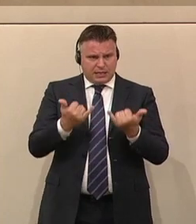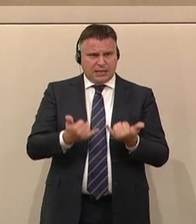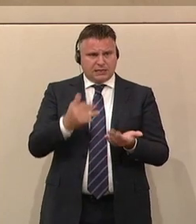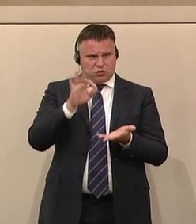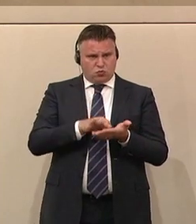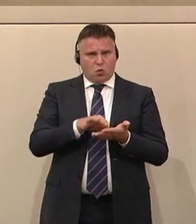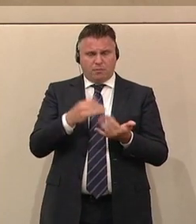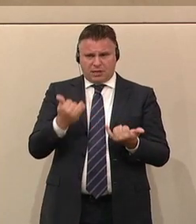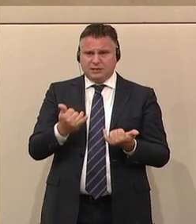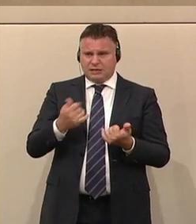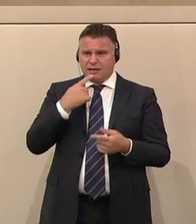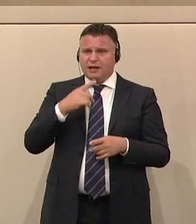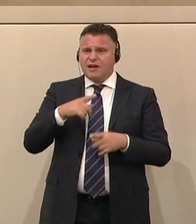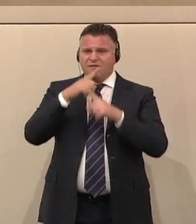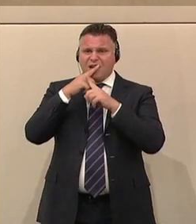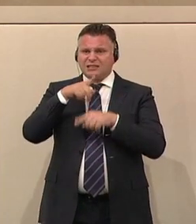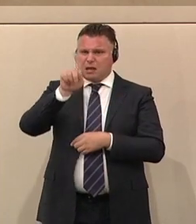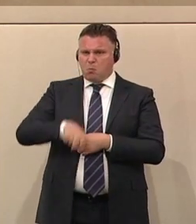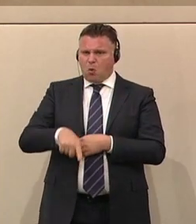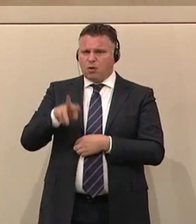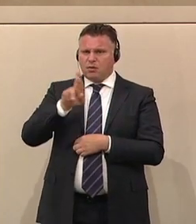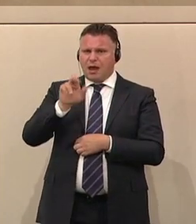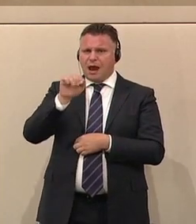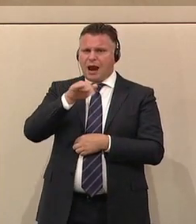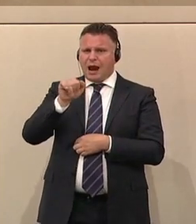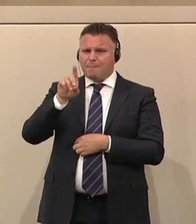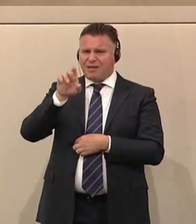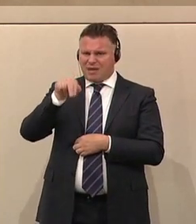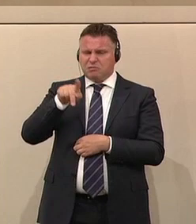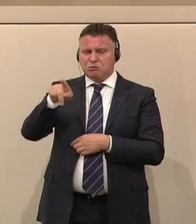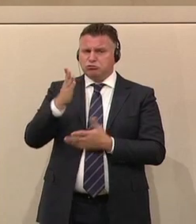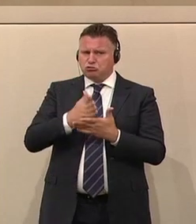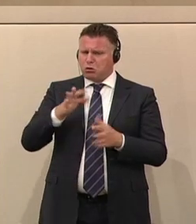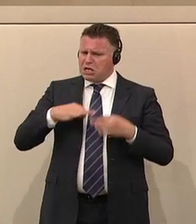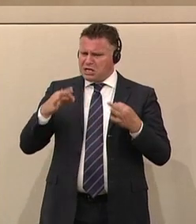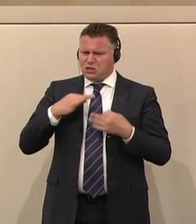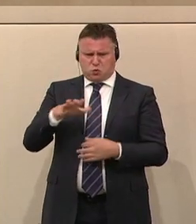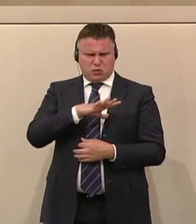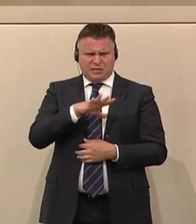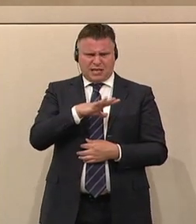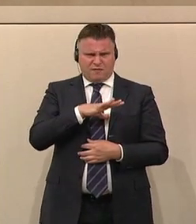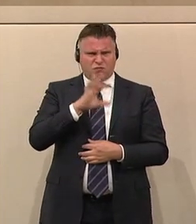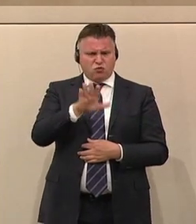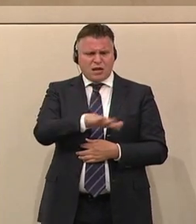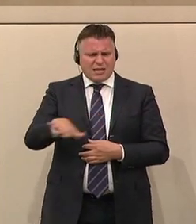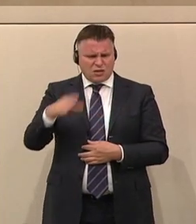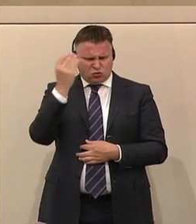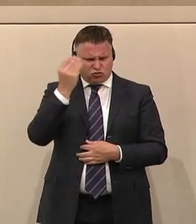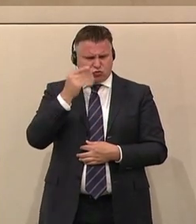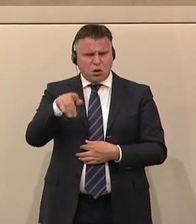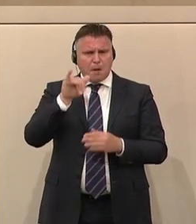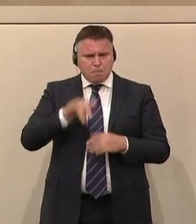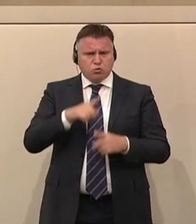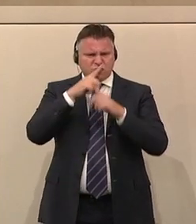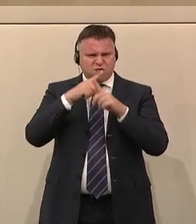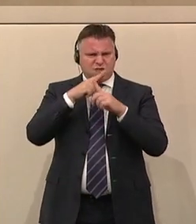im Ramadan, wo wir die Zeitungsmeldungen kennen, dass es zu gesundheitsgefährdenden Zuständen von Schulkindern kommt, die